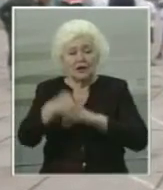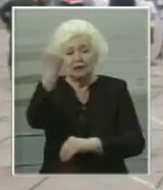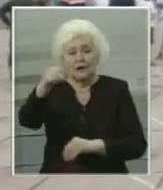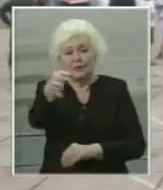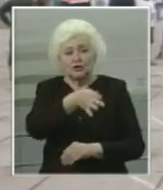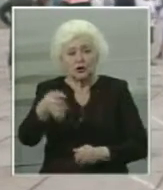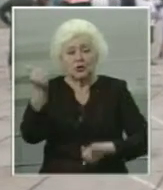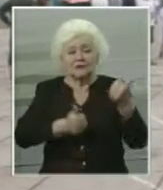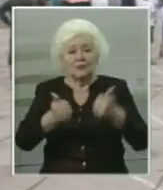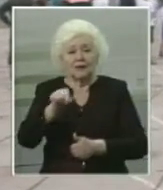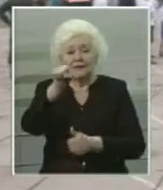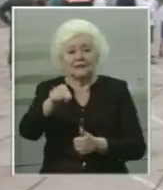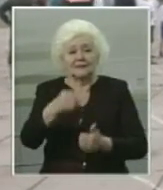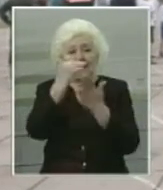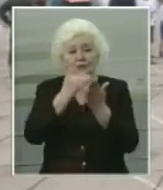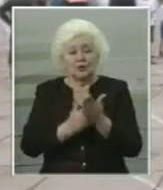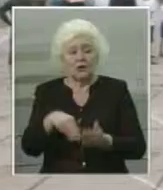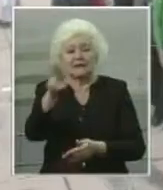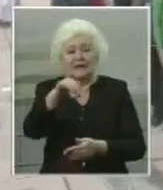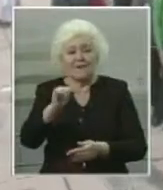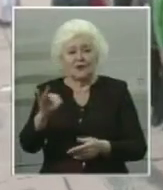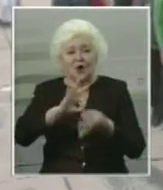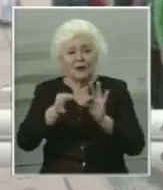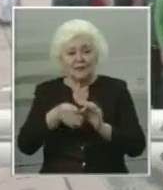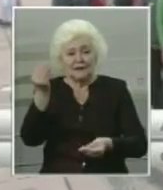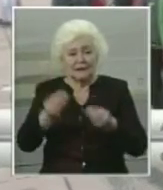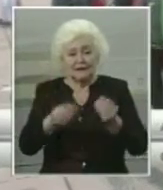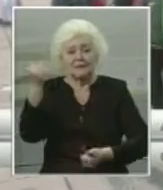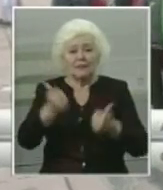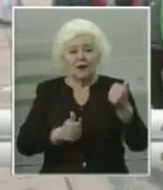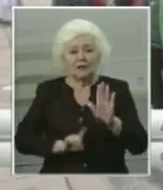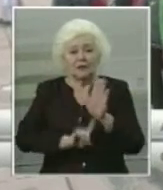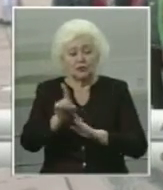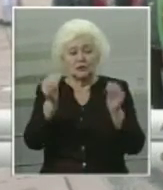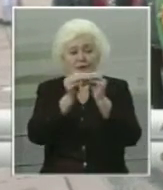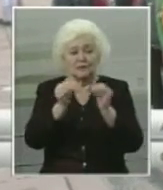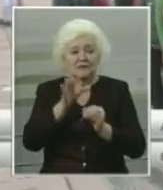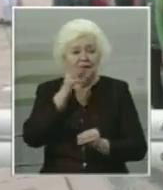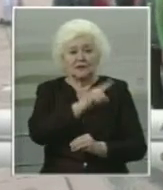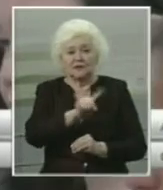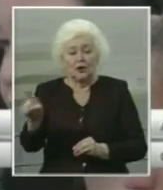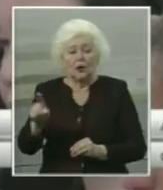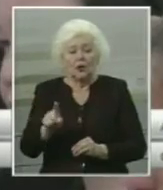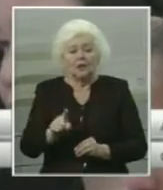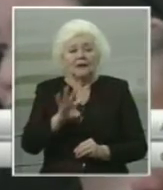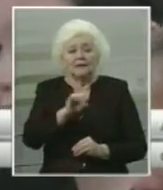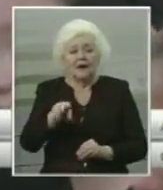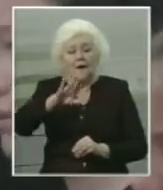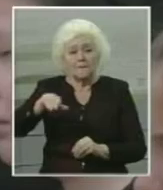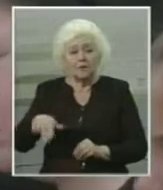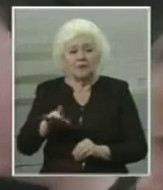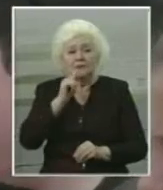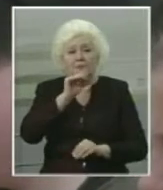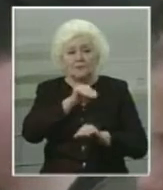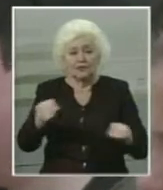області змагалися за програмою Дефолімпійських ігор. Змагання розпочалися о 10-й ранку з гімну. Потім хвилиною